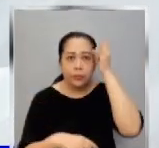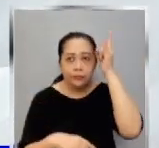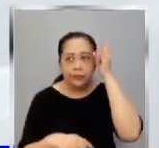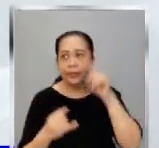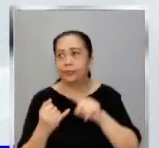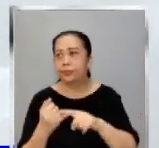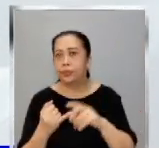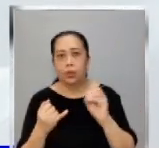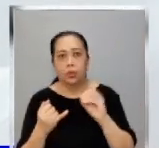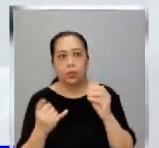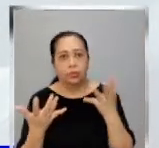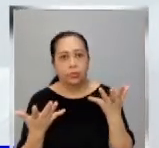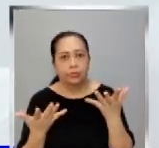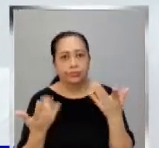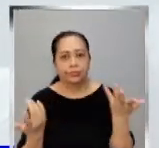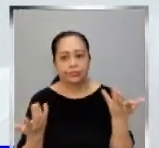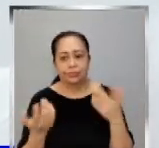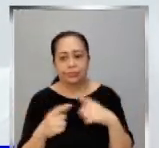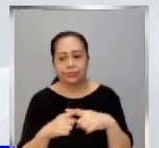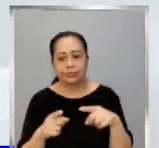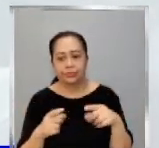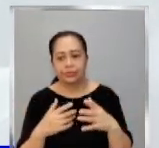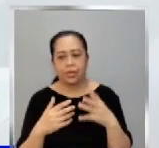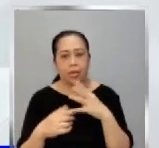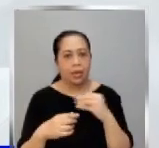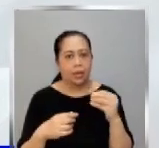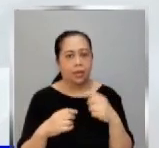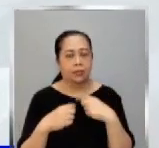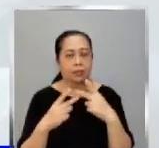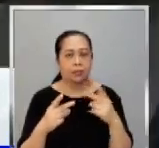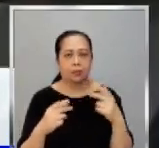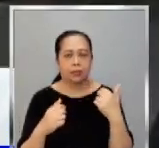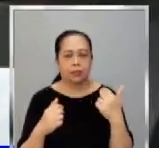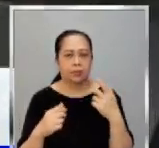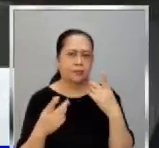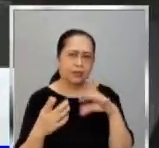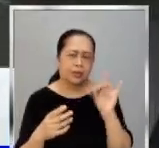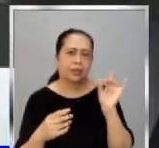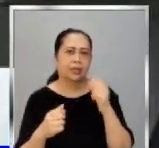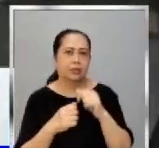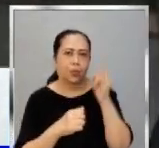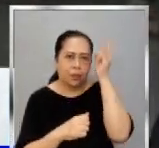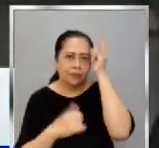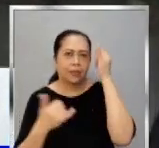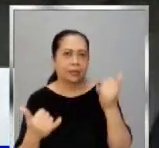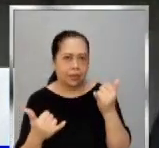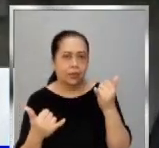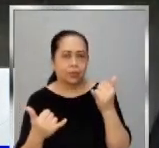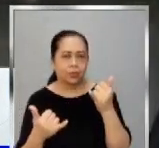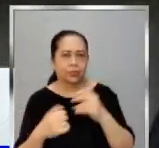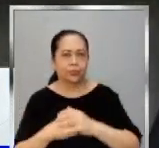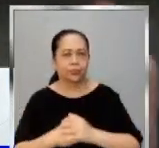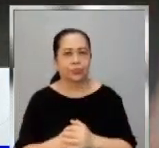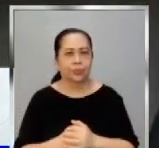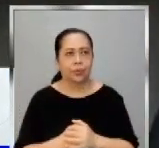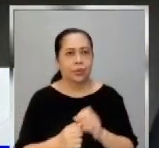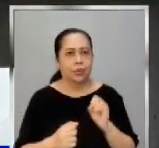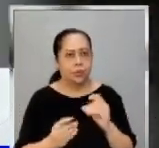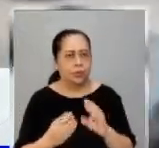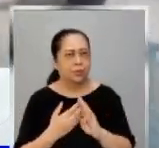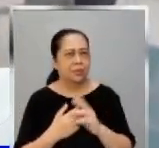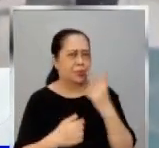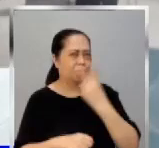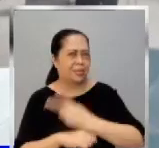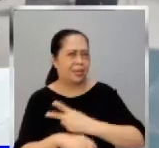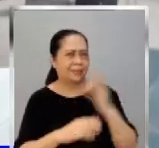like Filipinian number. So it's been a bit of a nightmare, but we've finally got Wi-Fi now and we've just got our flight booked. So we're about 2 days behind